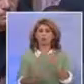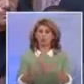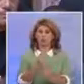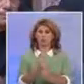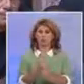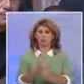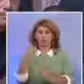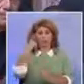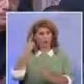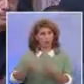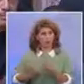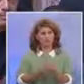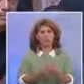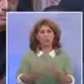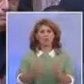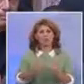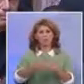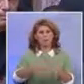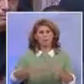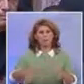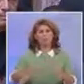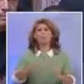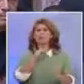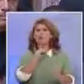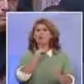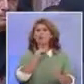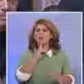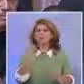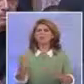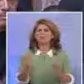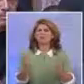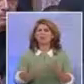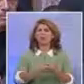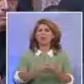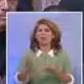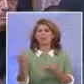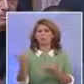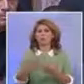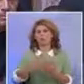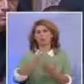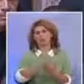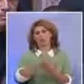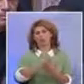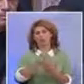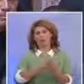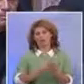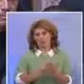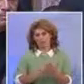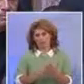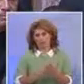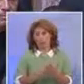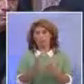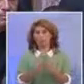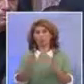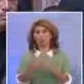ιδεολογική στήριξη εθνικών επεκτατισμών, όπως επιπόλαια γράφεται σε πρόσφατο δημοσίευμα. Στο 19ο